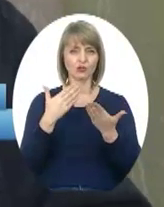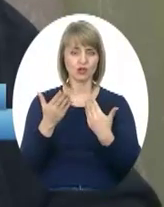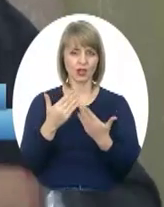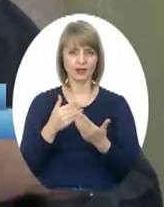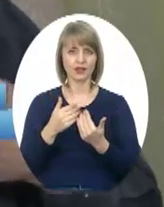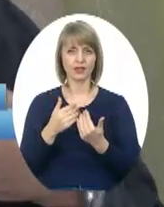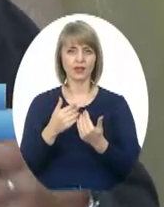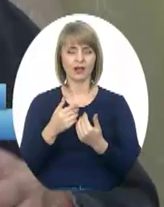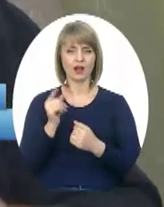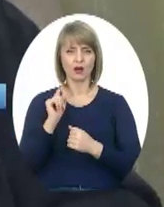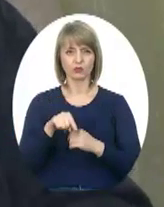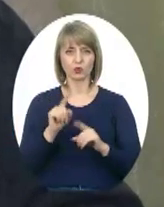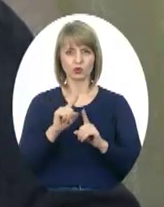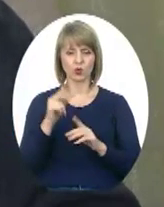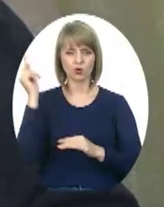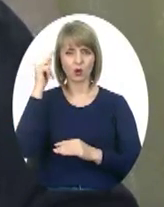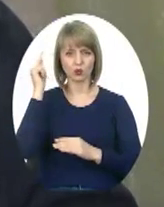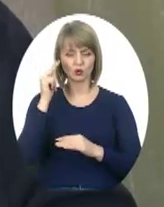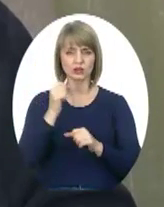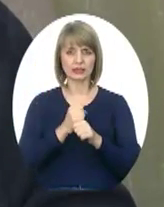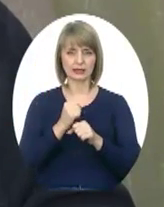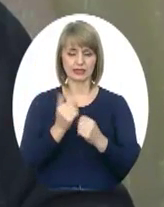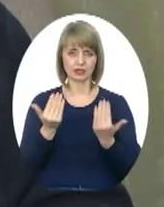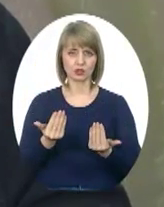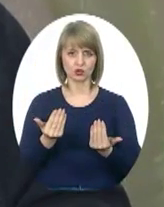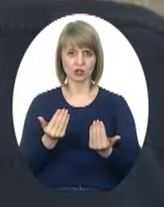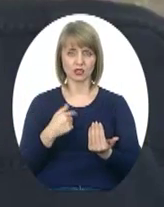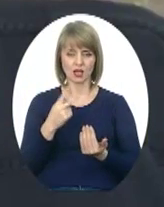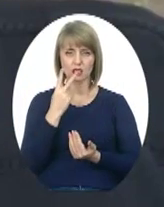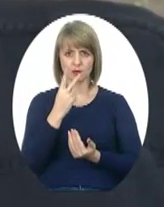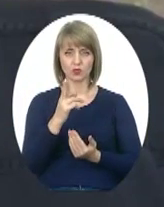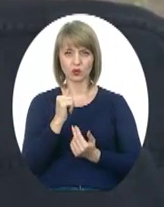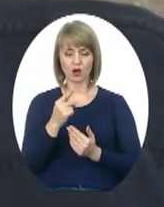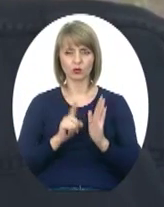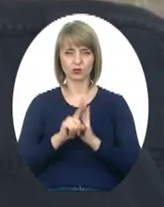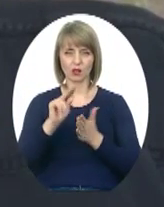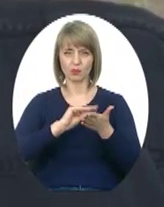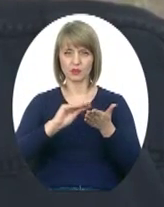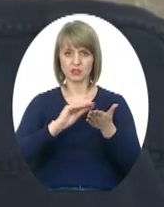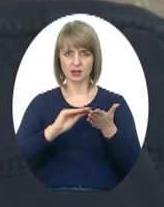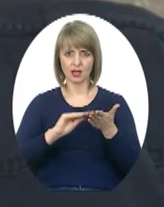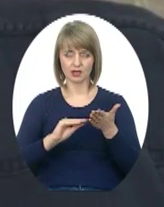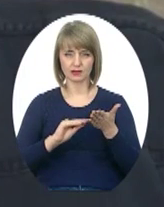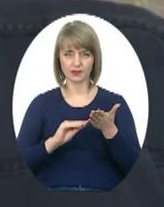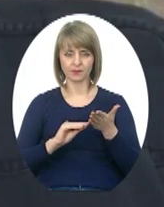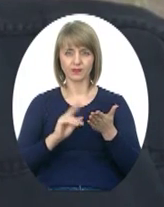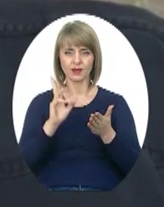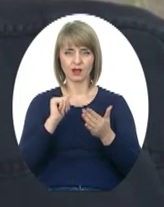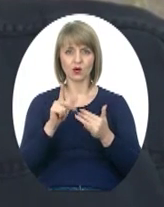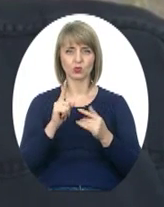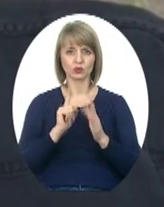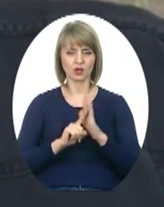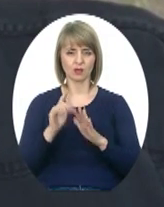общении, в том, что вот научился он делать сейчас. Я смотрю, как он стал писать, как он стал эти